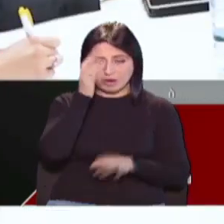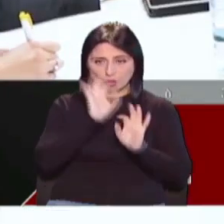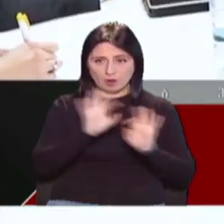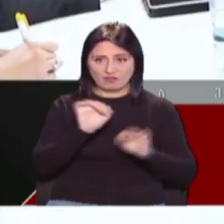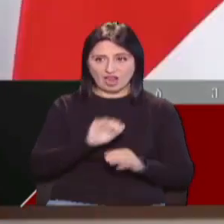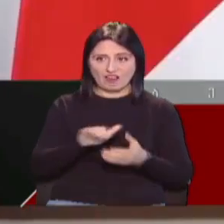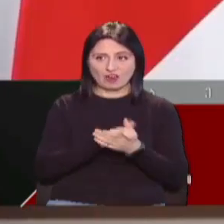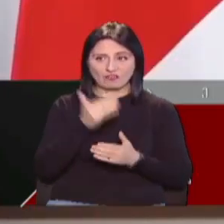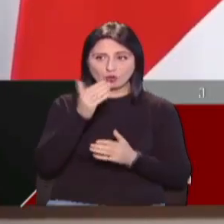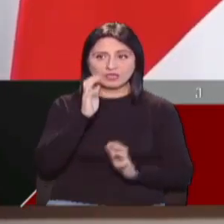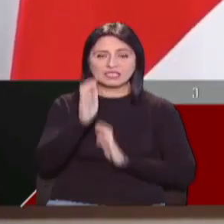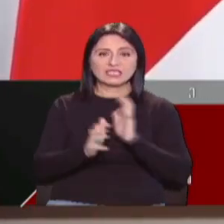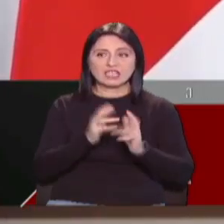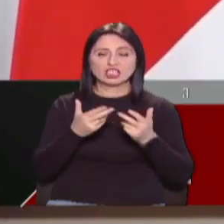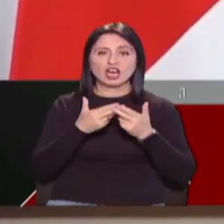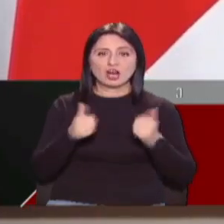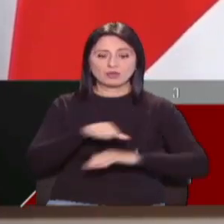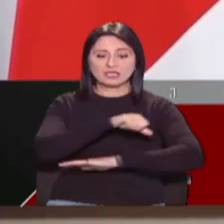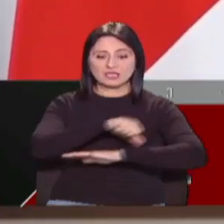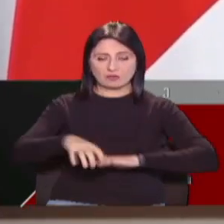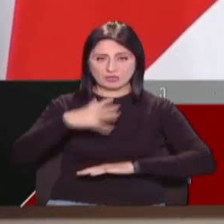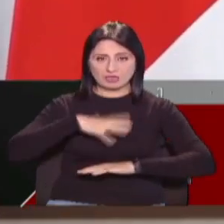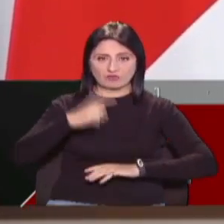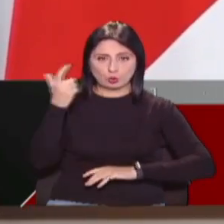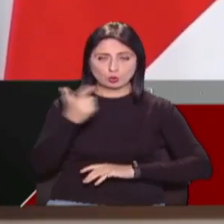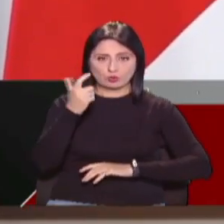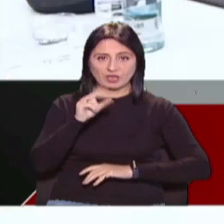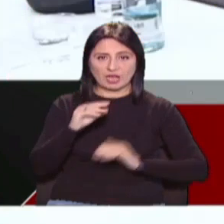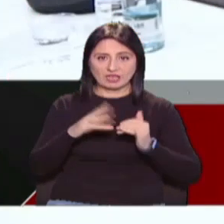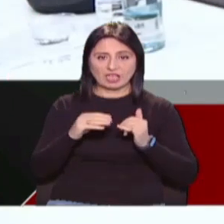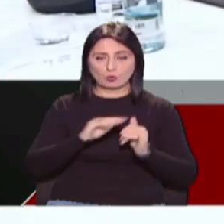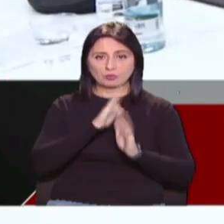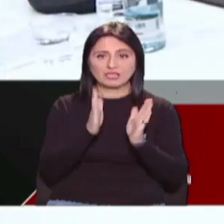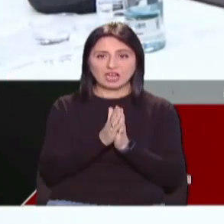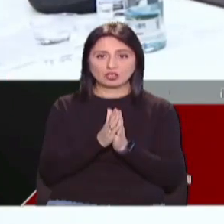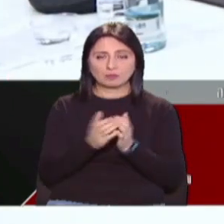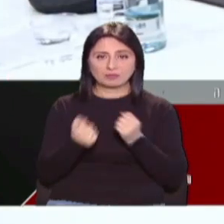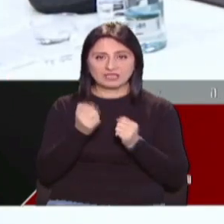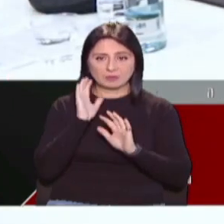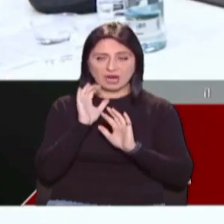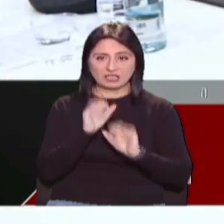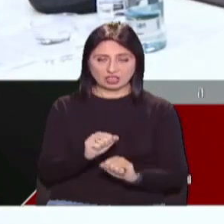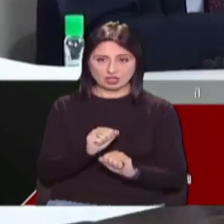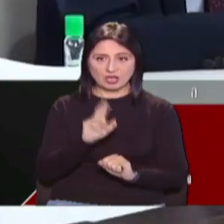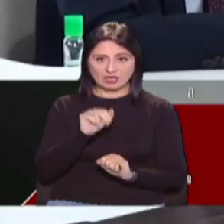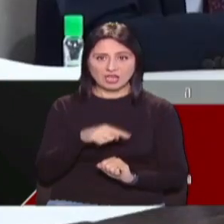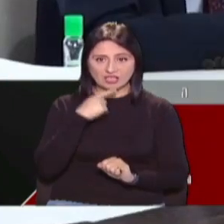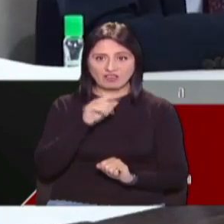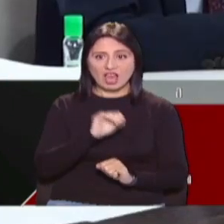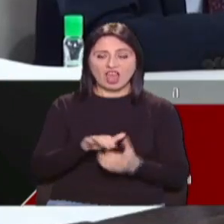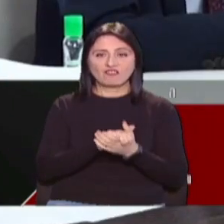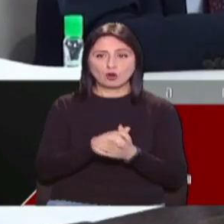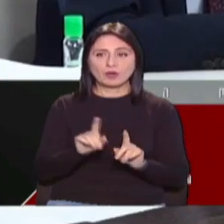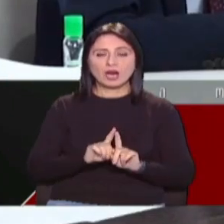გადაუხადა ევროკავშირის მიერ საერთაშორისო აღიარებულ საზღვრებში საქართველოს სუვერენიტეტისა და ტერიტორიული მთლიანობის მტკიცე მხარდაჭერისთვის და აღნიშნა